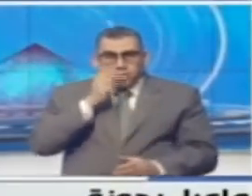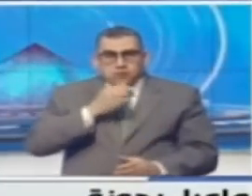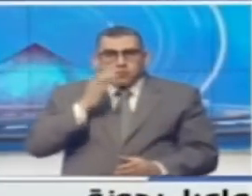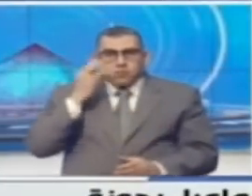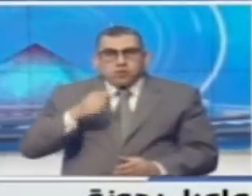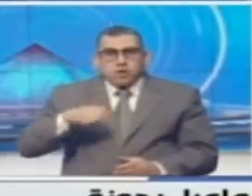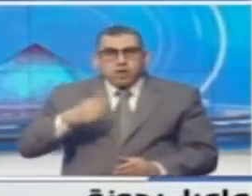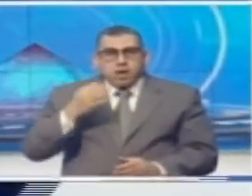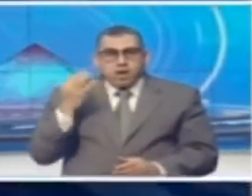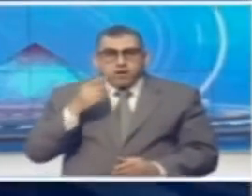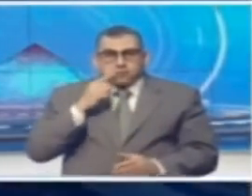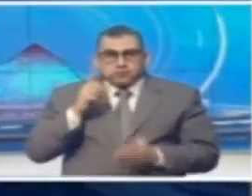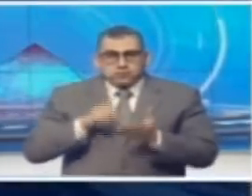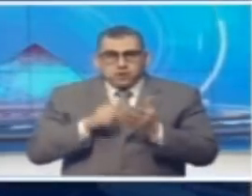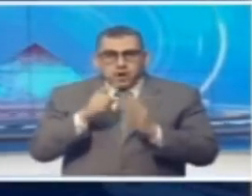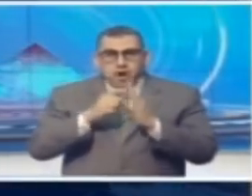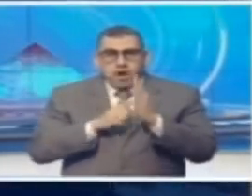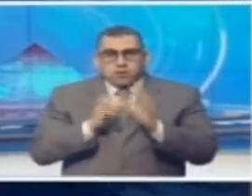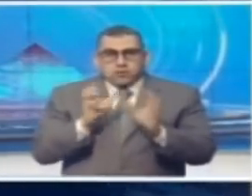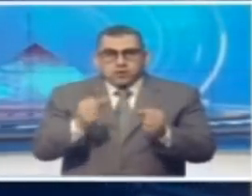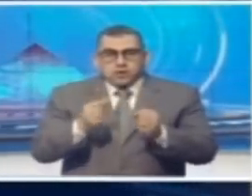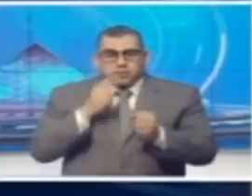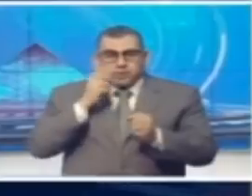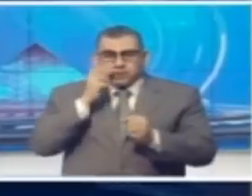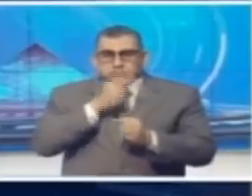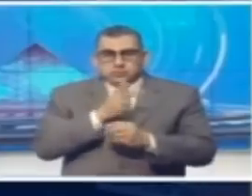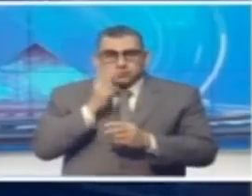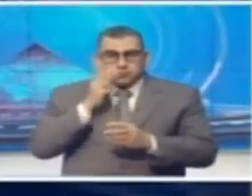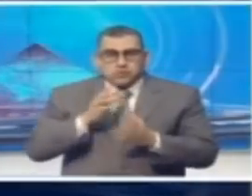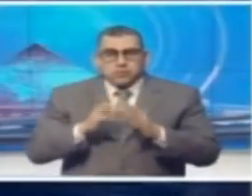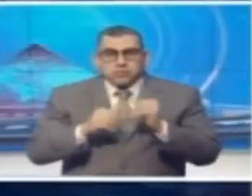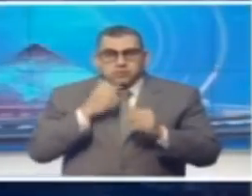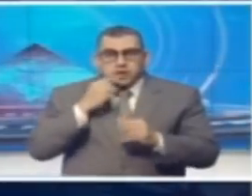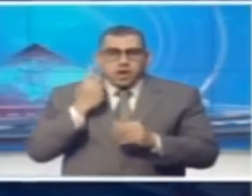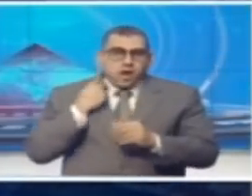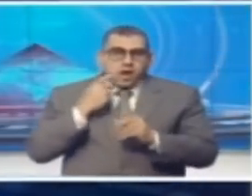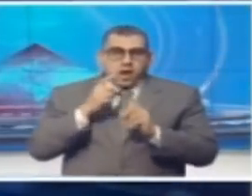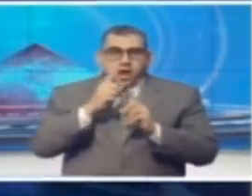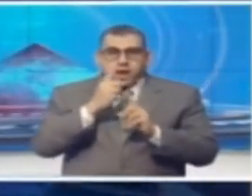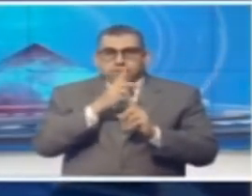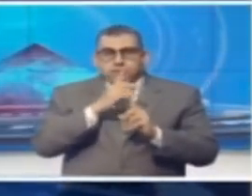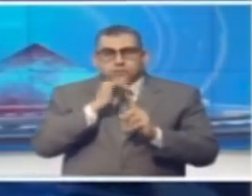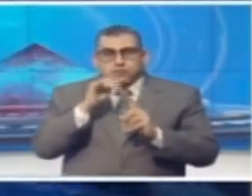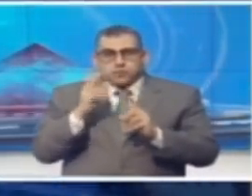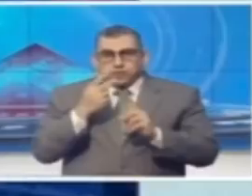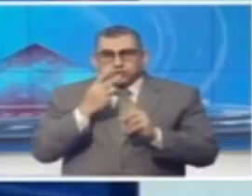أثريتها وخضوعها لقانون حماية الآثار رقم 117 لسنة